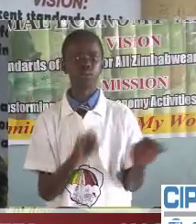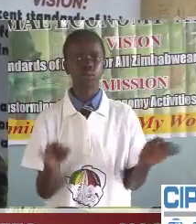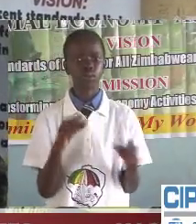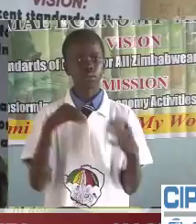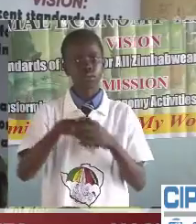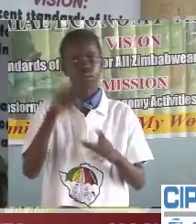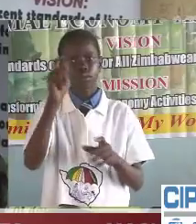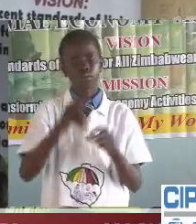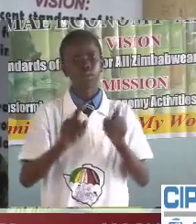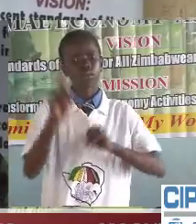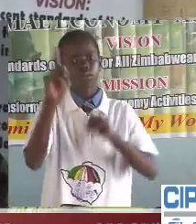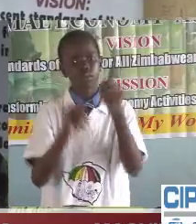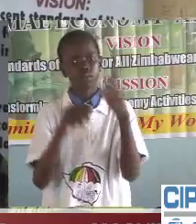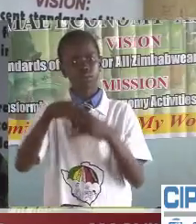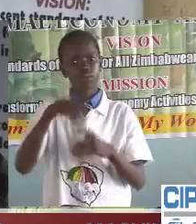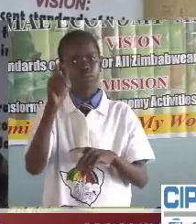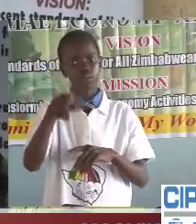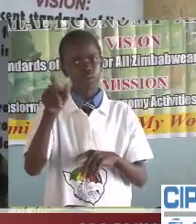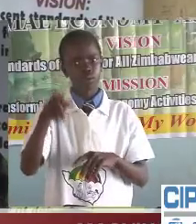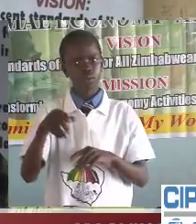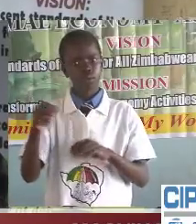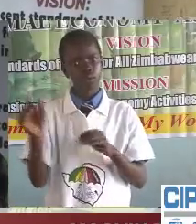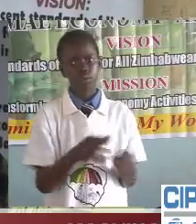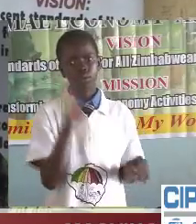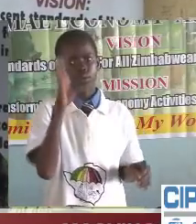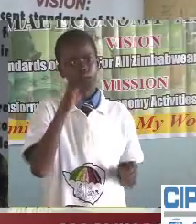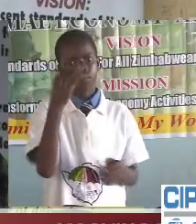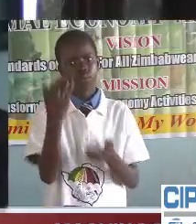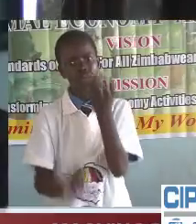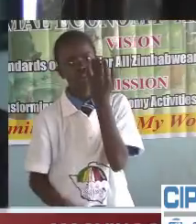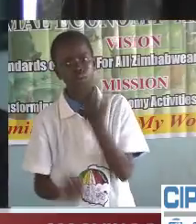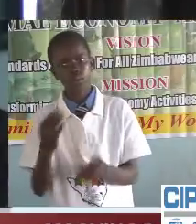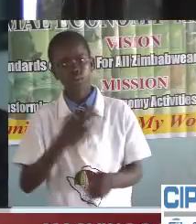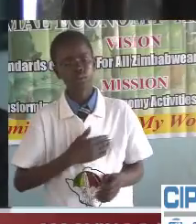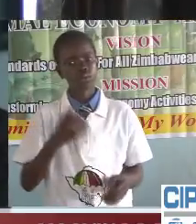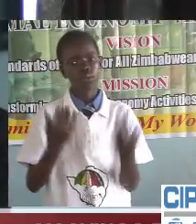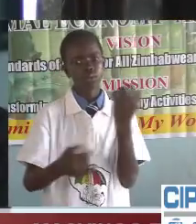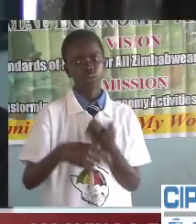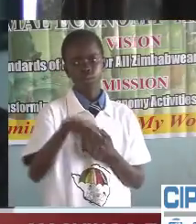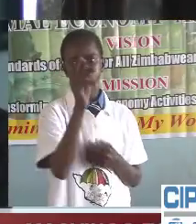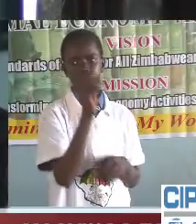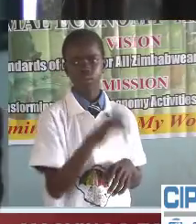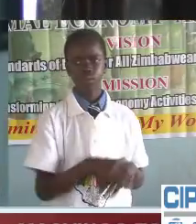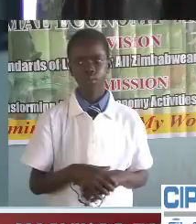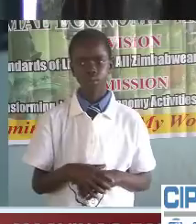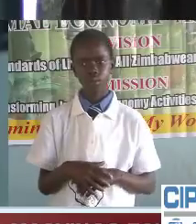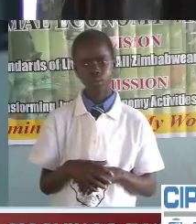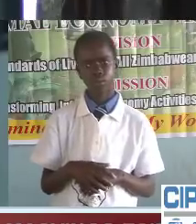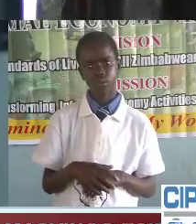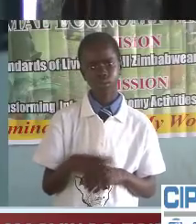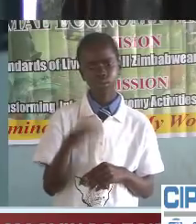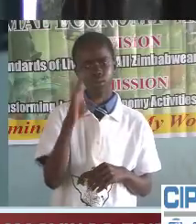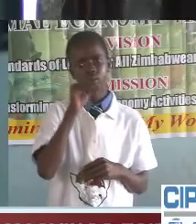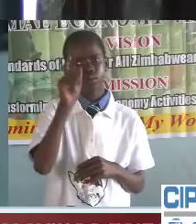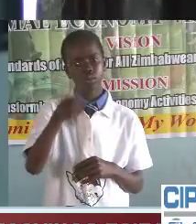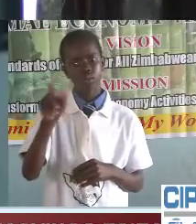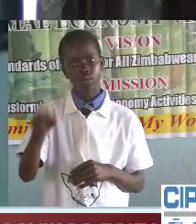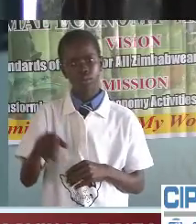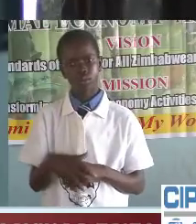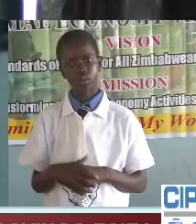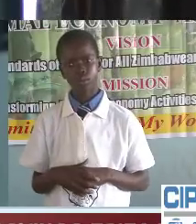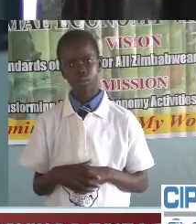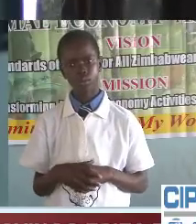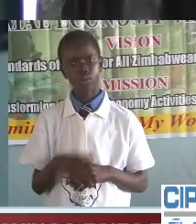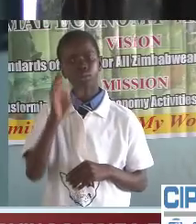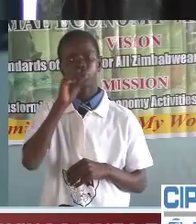maareas amasiya. Tine vana vakafirwa nevabereki vachiri vana vadukusa kwazvo vasiri